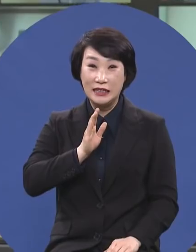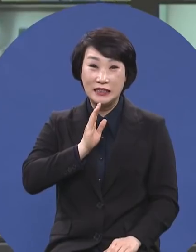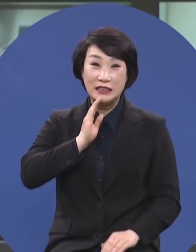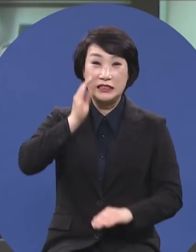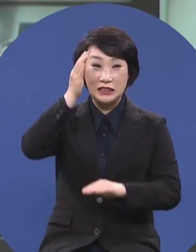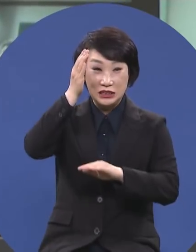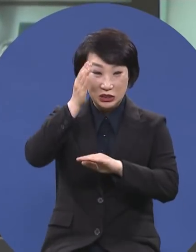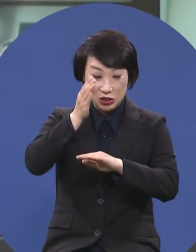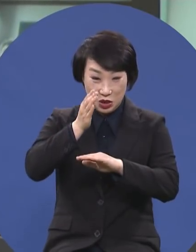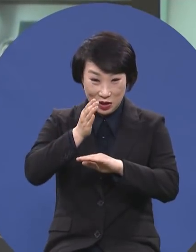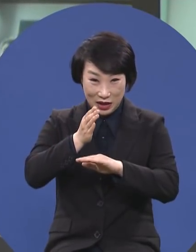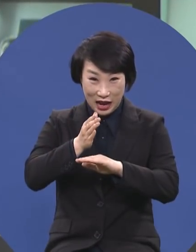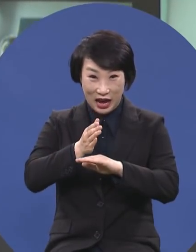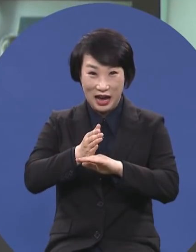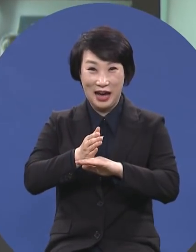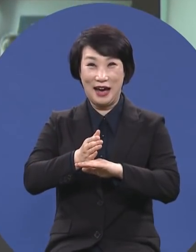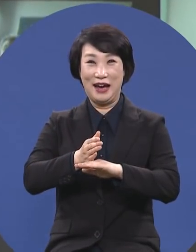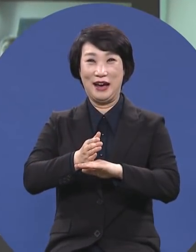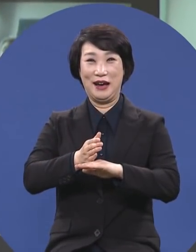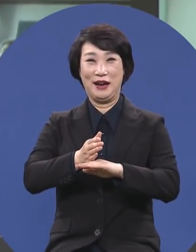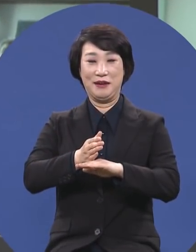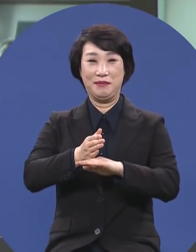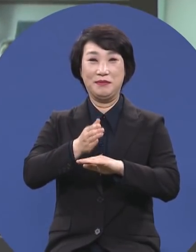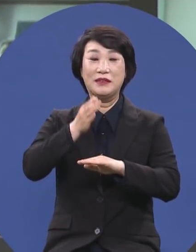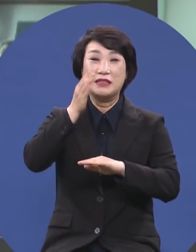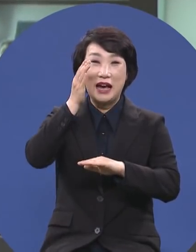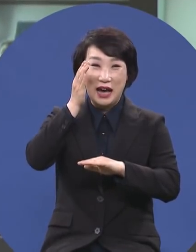감사합니다. 진정